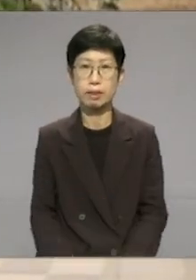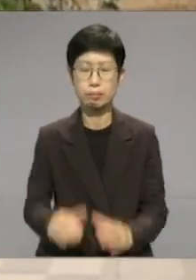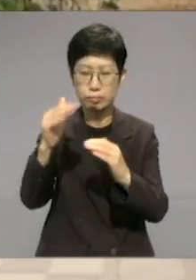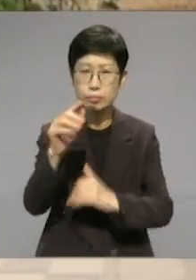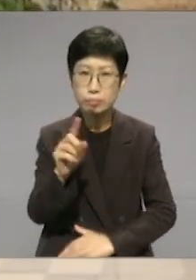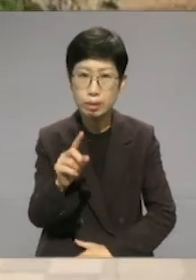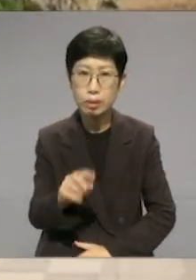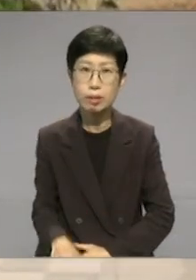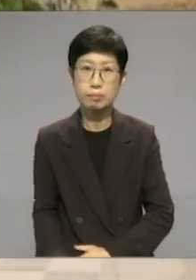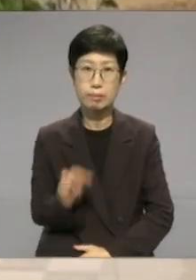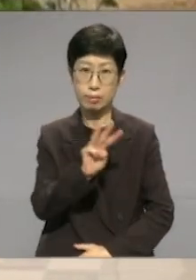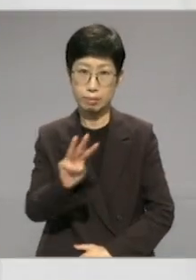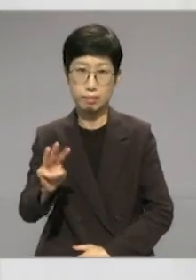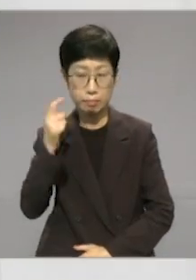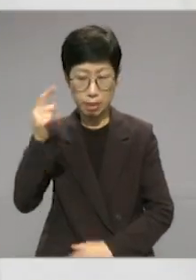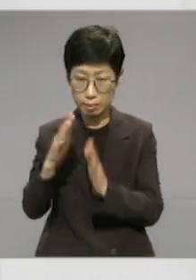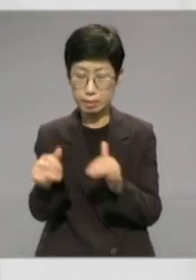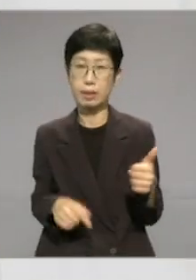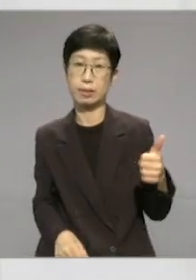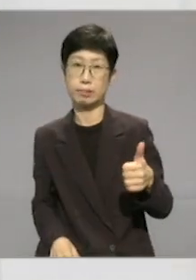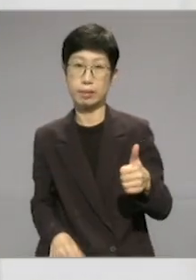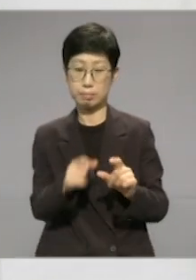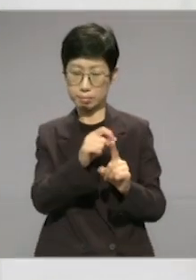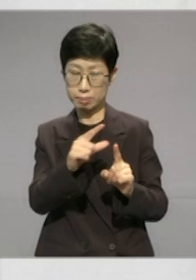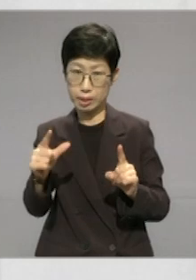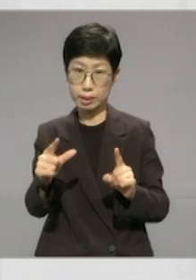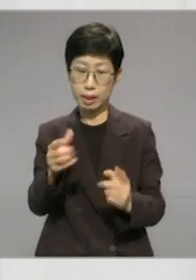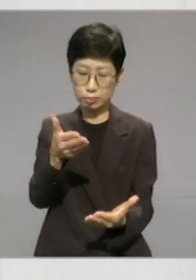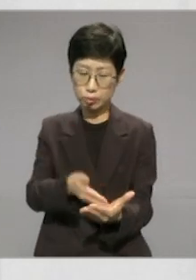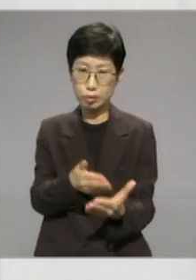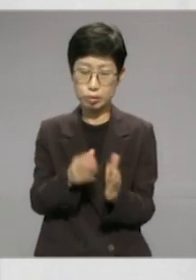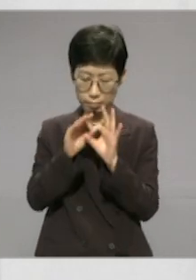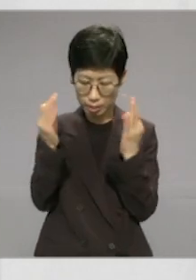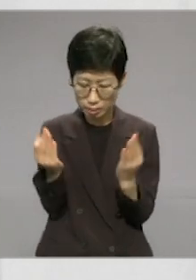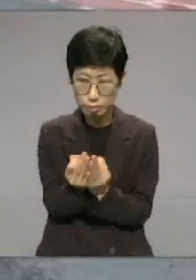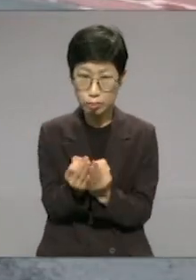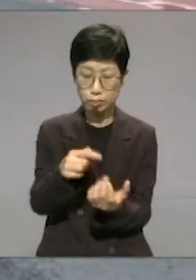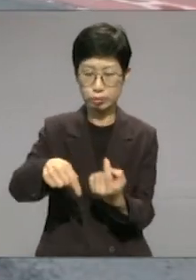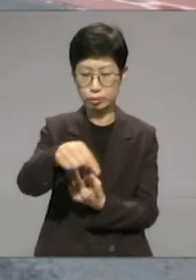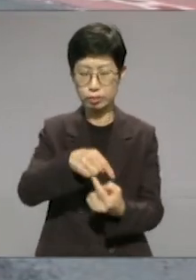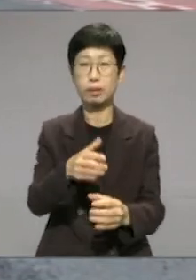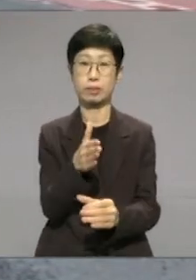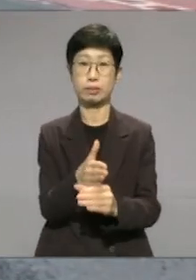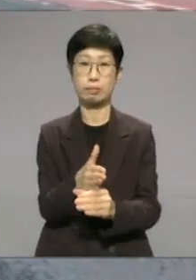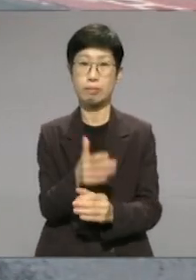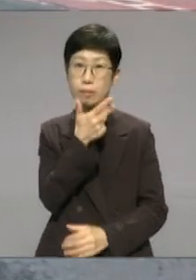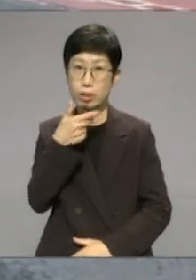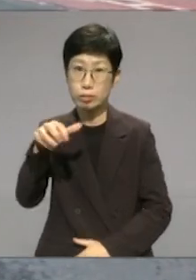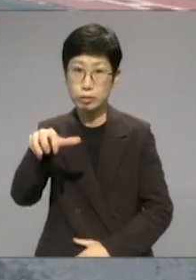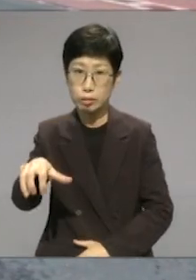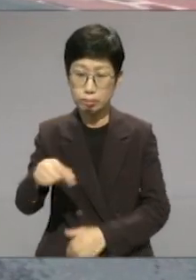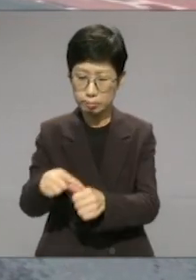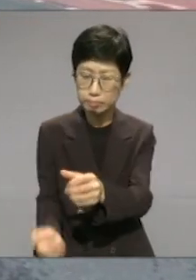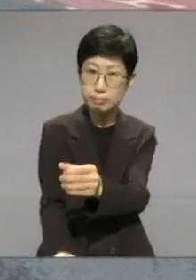따르면 프리랜서 웹 개발자인이 남성은 파키스탄의 한 뉴스 채널 페이스북 개정을 운영하면서 영국에서 일어난